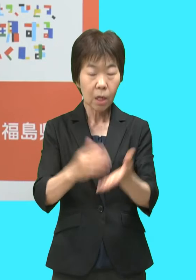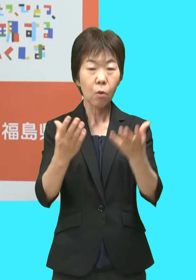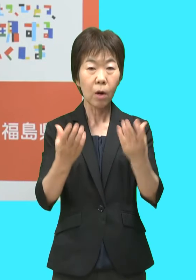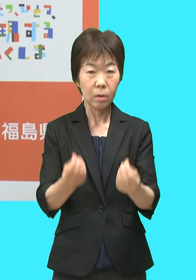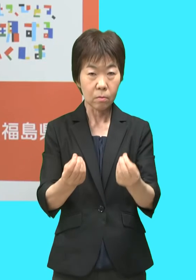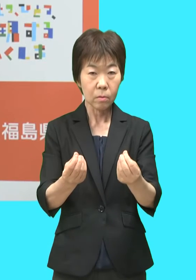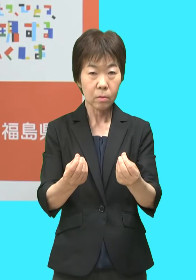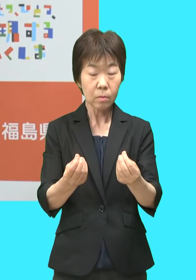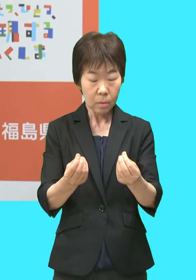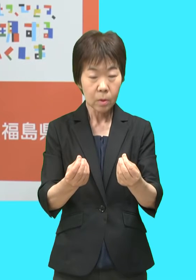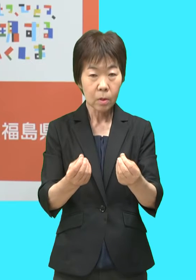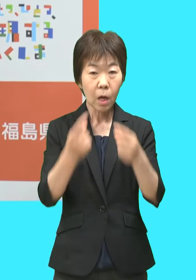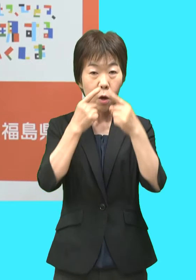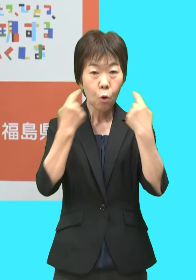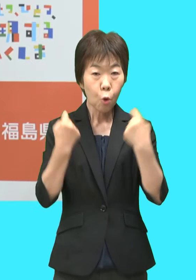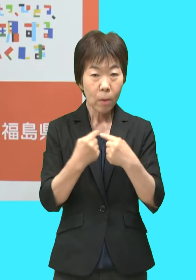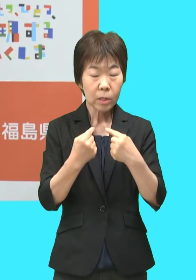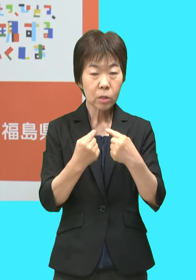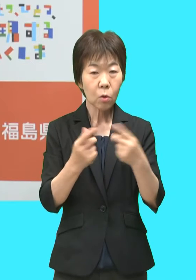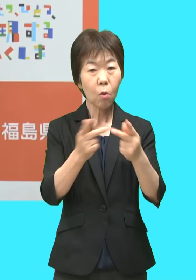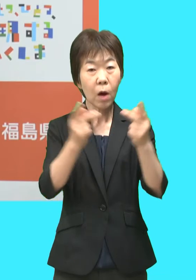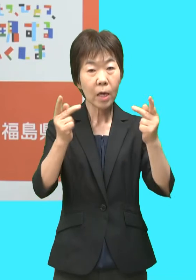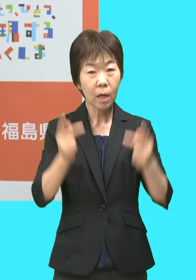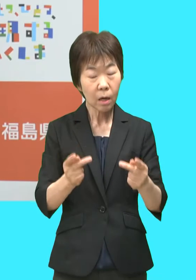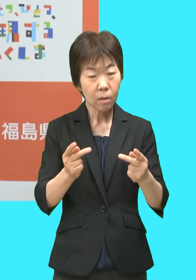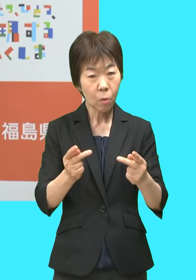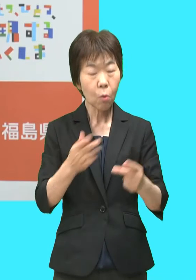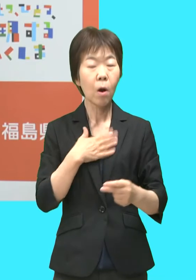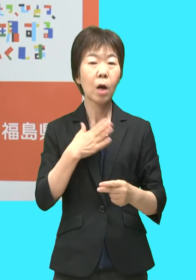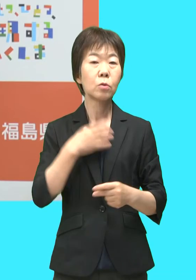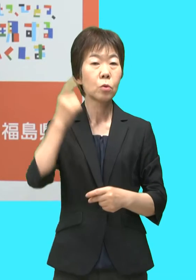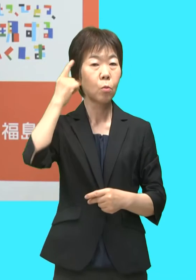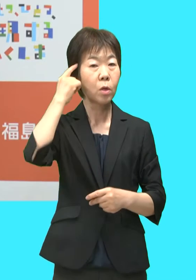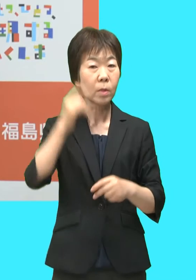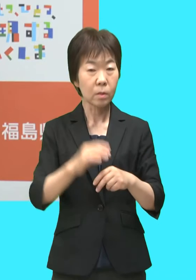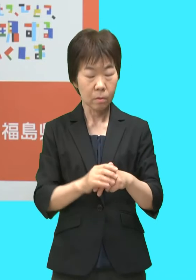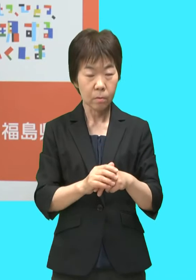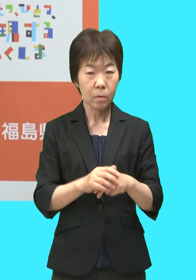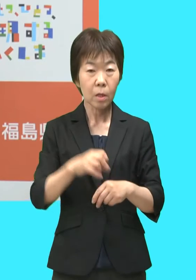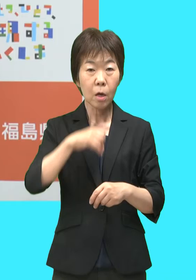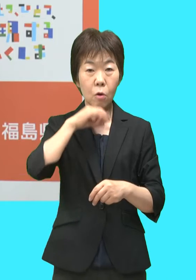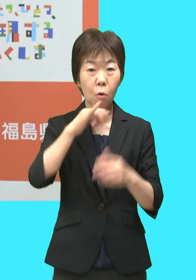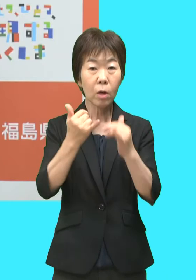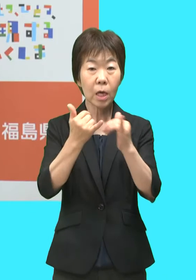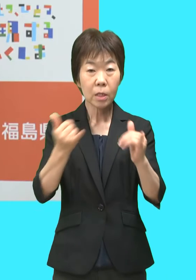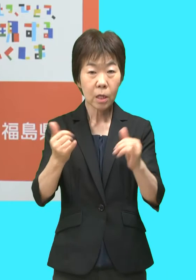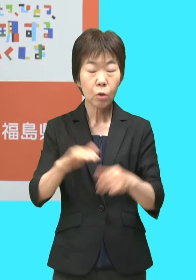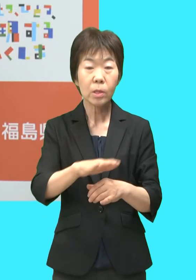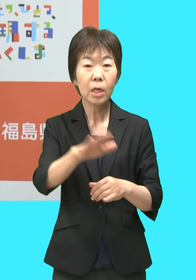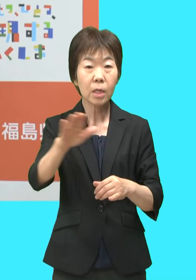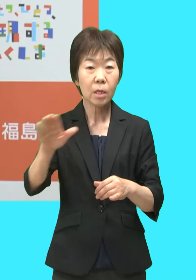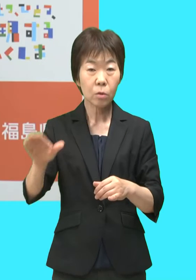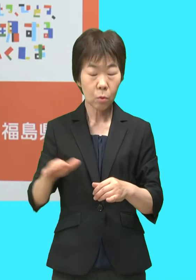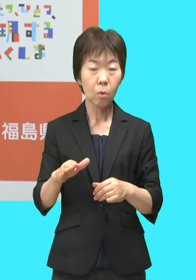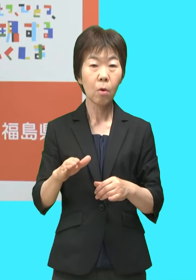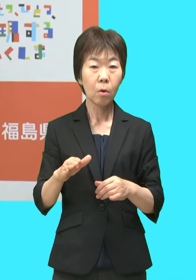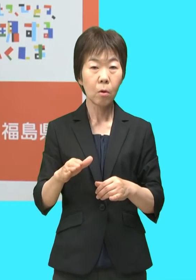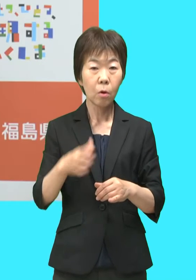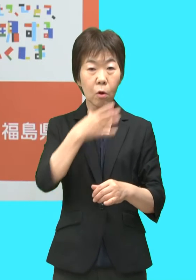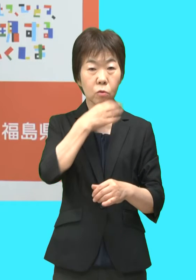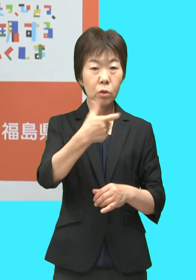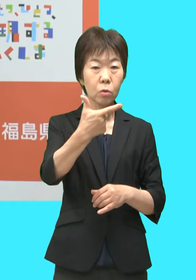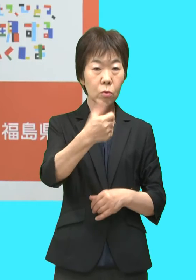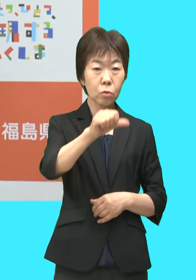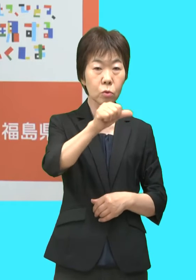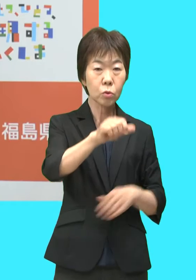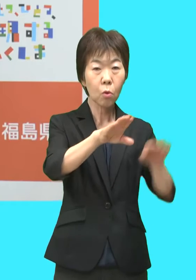でその上で個別の課題等も出てくると思いますし、高齢者の皆さんといわゆる65